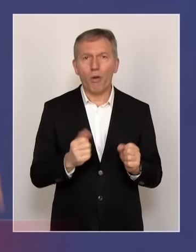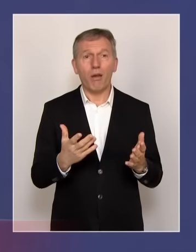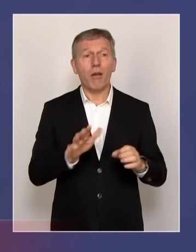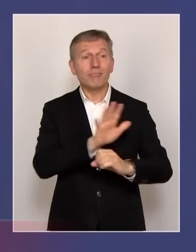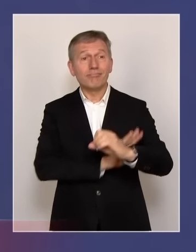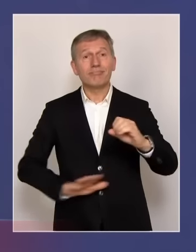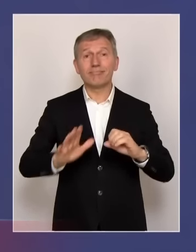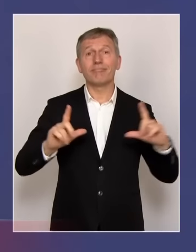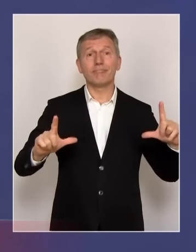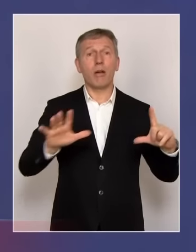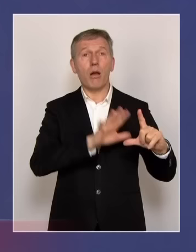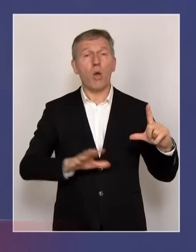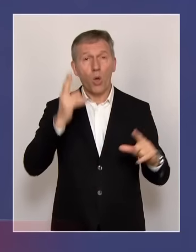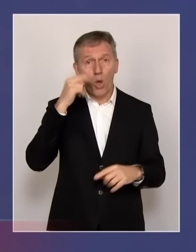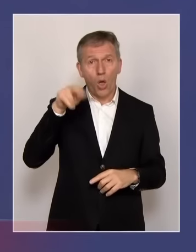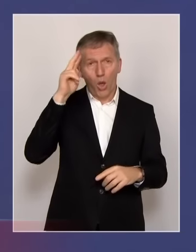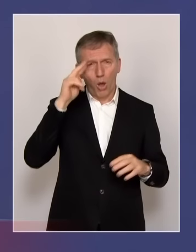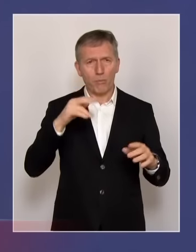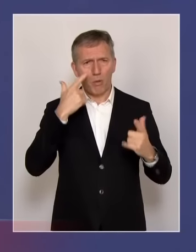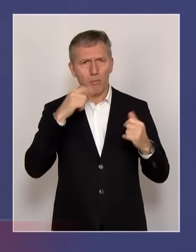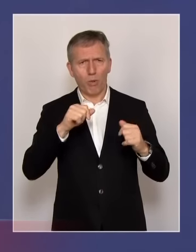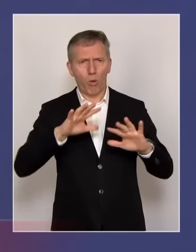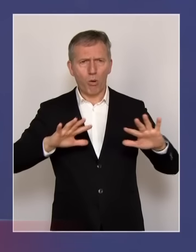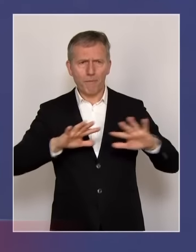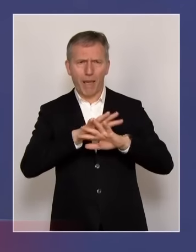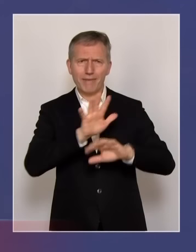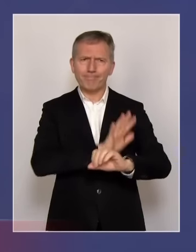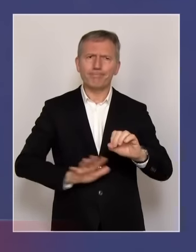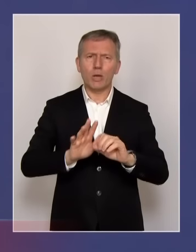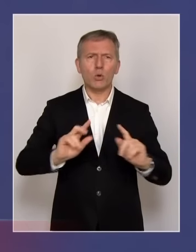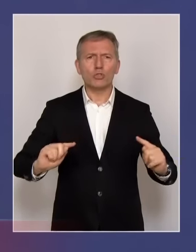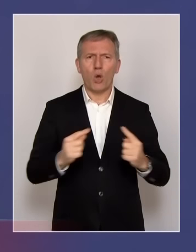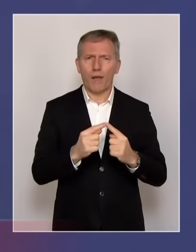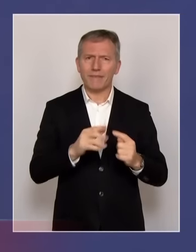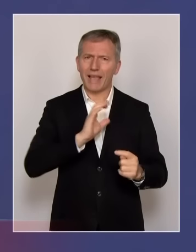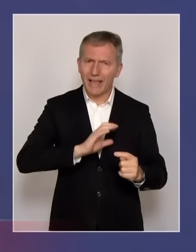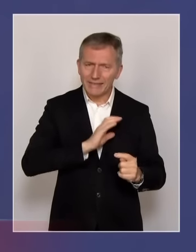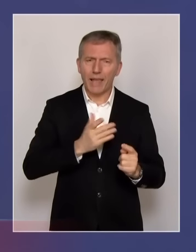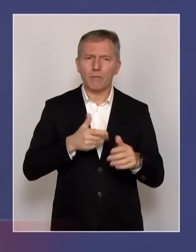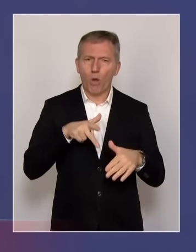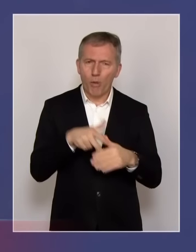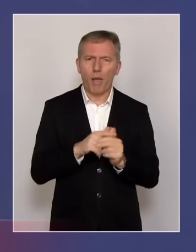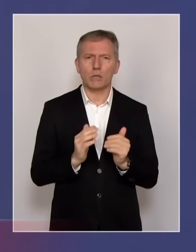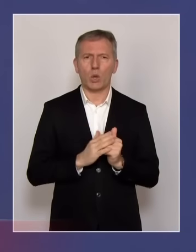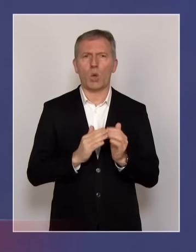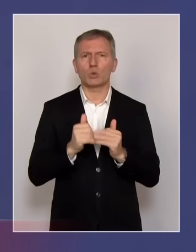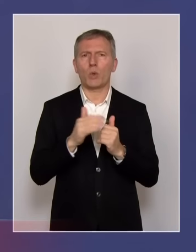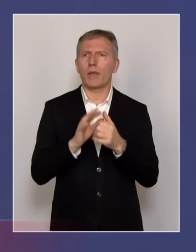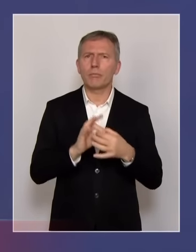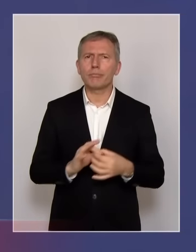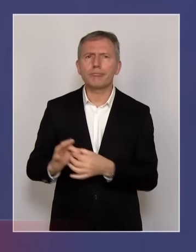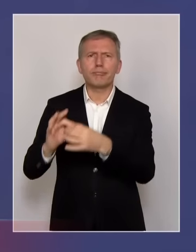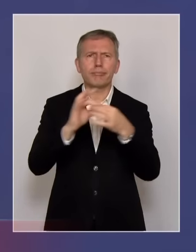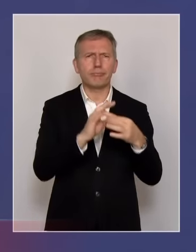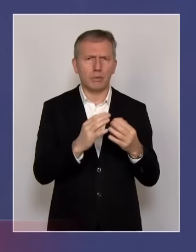continent sur une maille qui est signifiante géographiquement de commencer à bâtir des coopérations